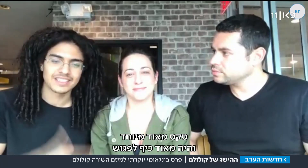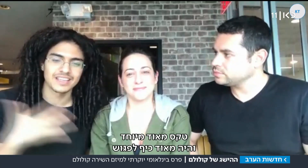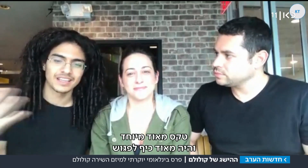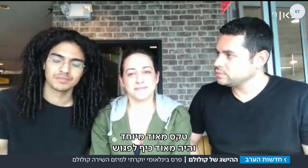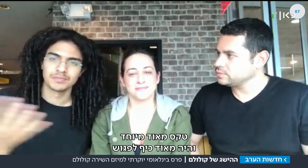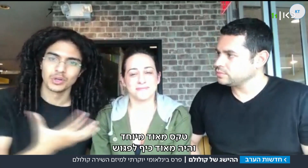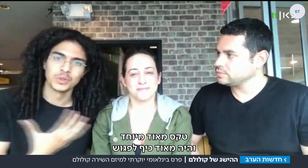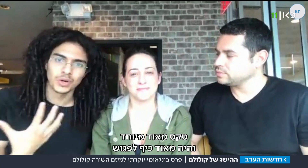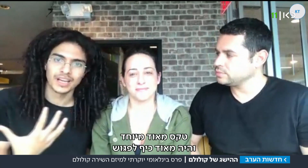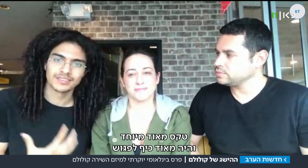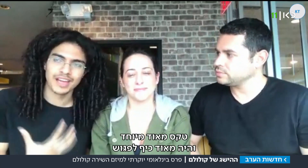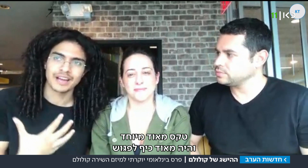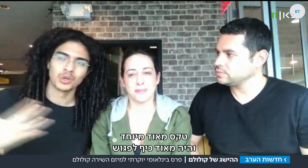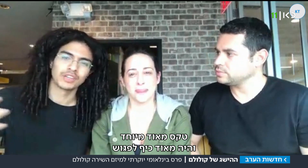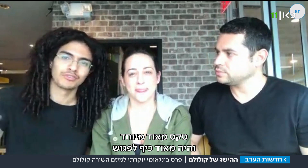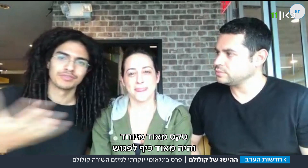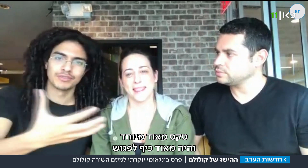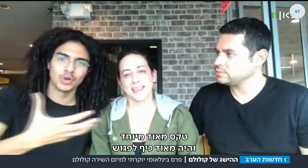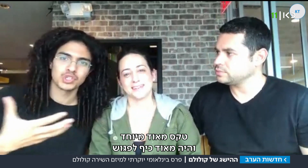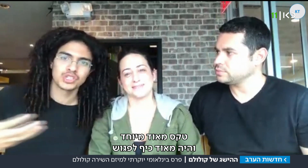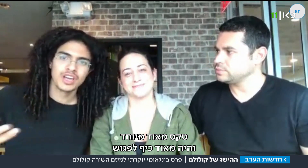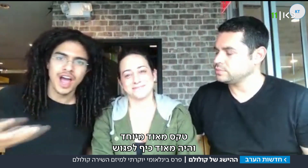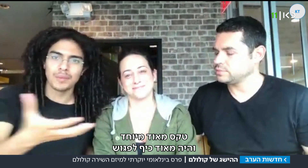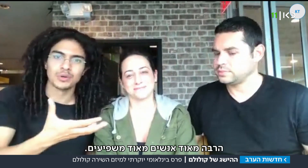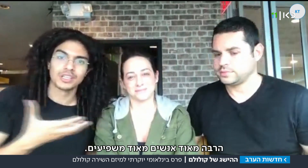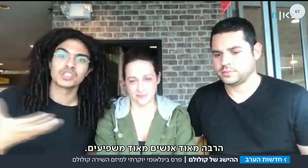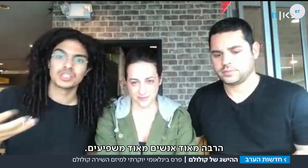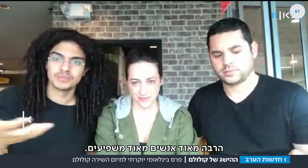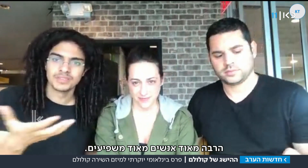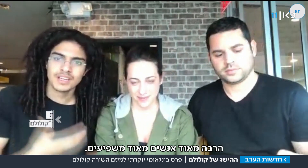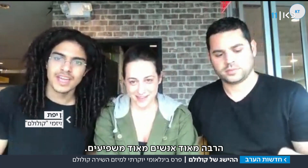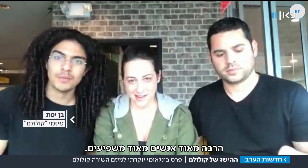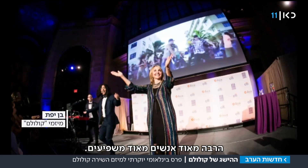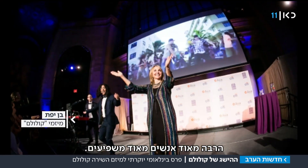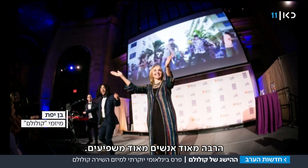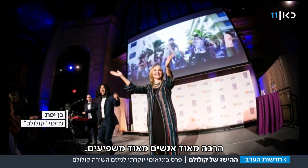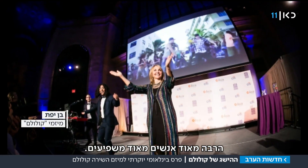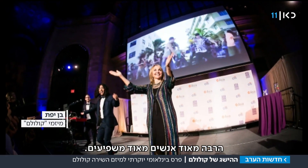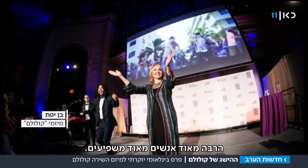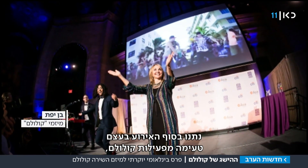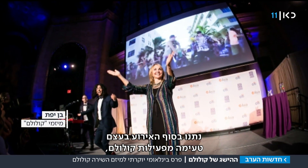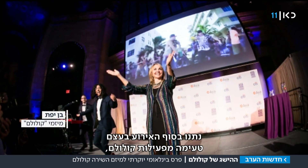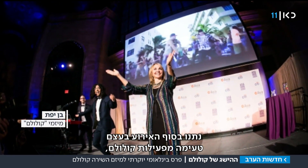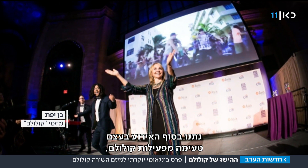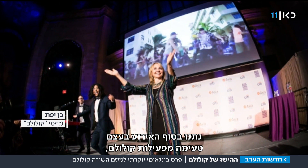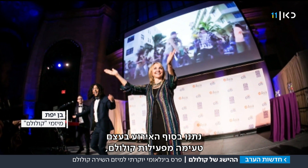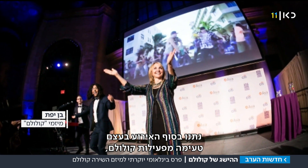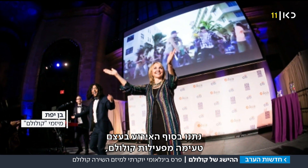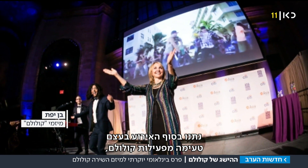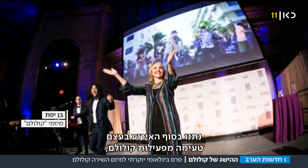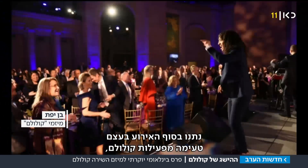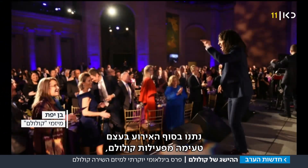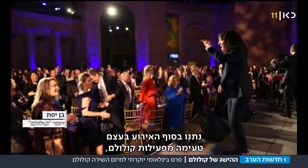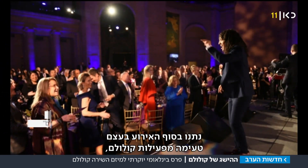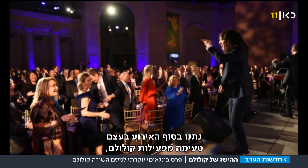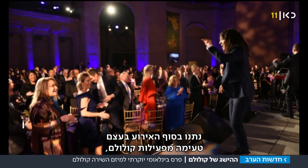כנס מאוד מיוחד, והיה כמו לפגוש הרבה מאוד אנשים מאוד משפיעים. נתנו בסוף